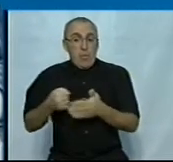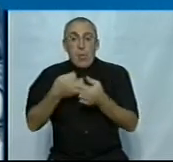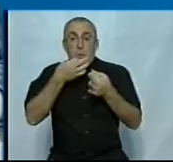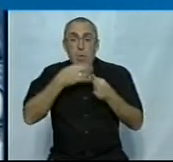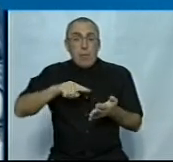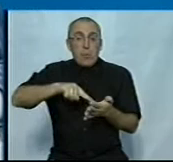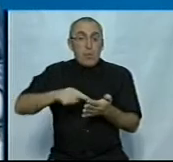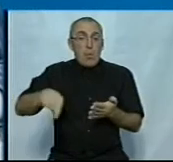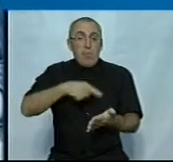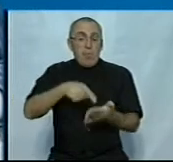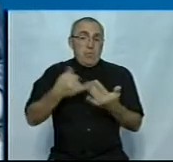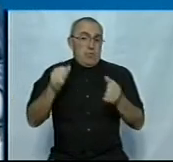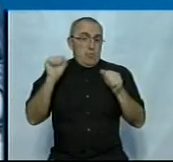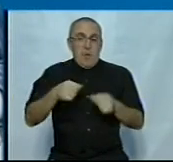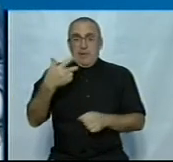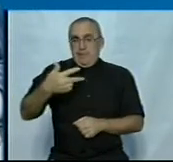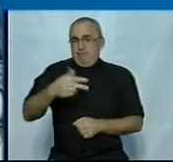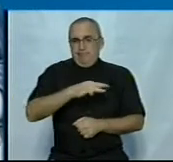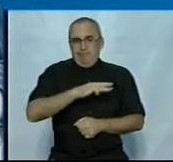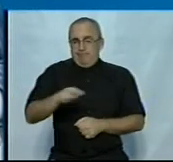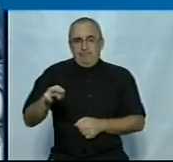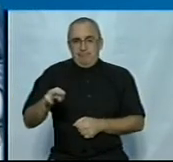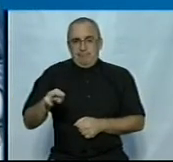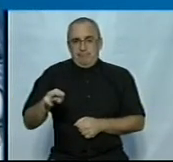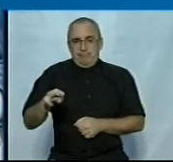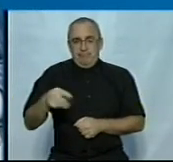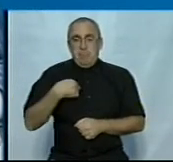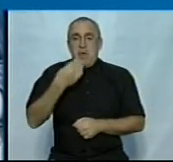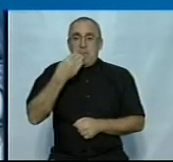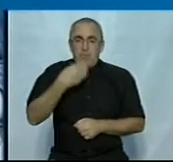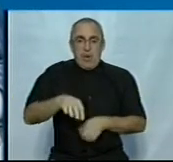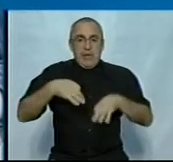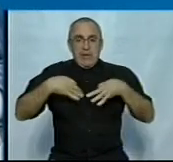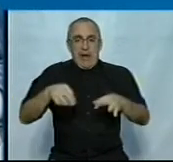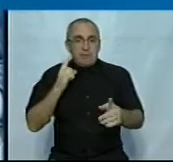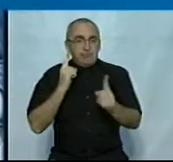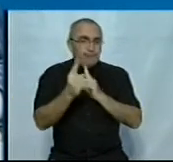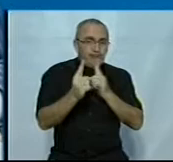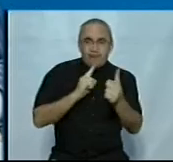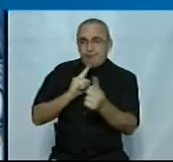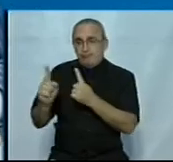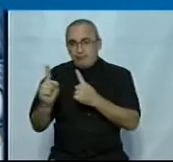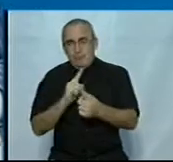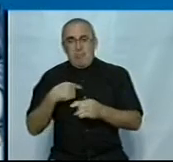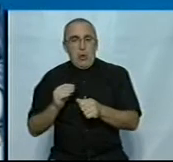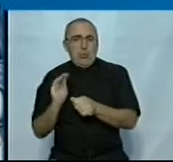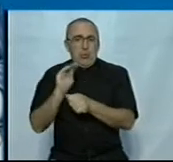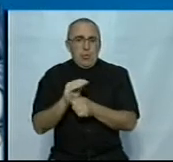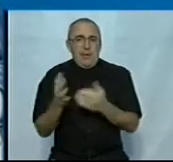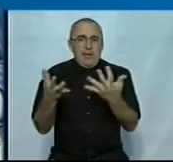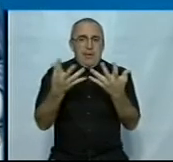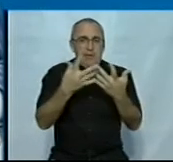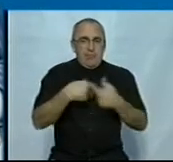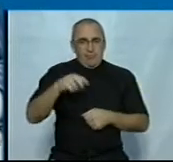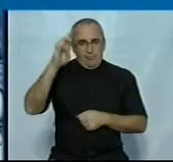точку нашого міста можна зараз за півгодини. І ми покращуємо транспортні сполучення, ми додаємо кількість